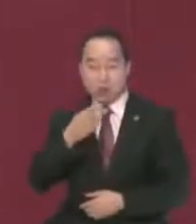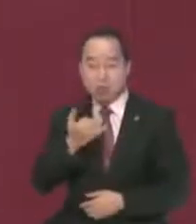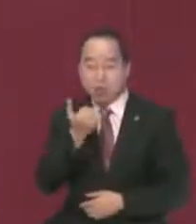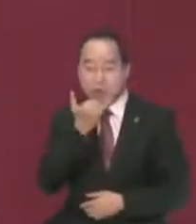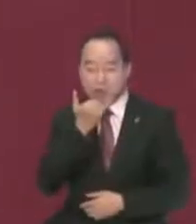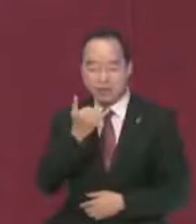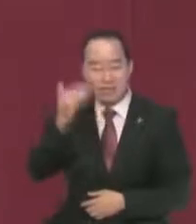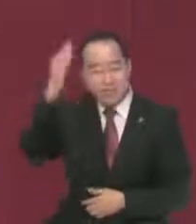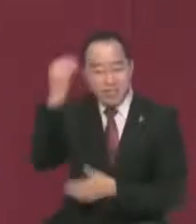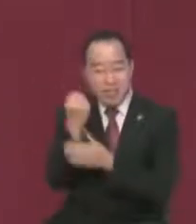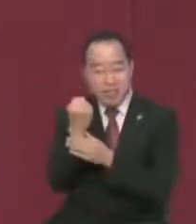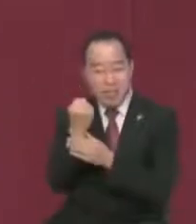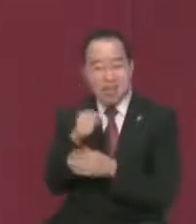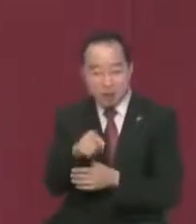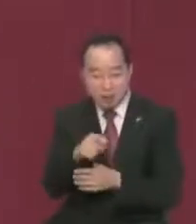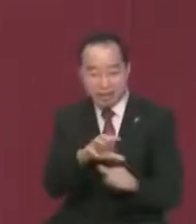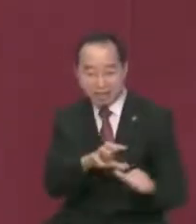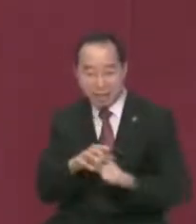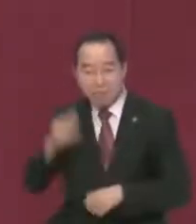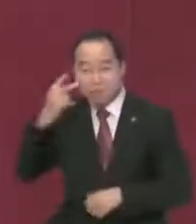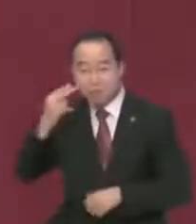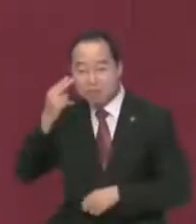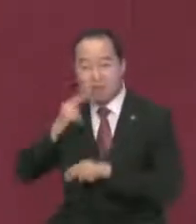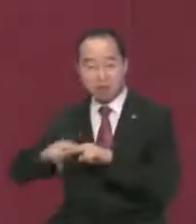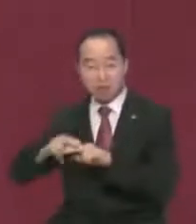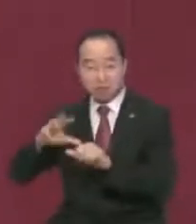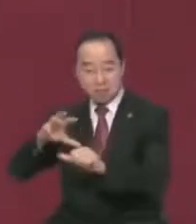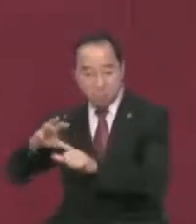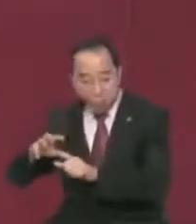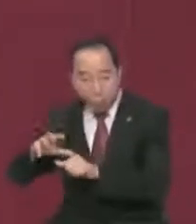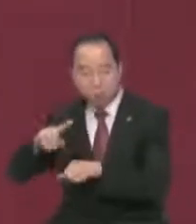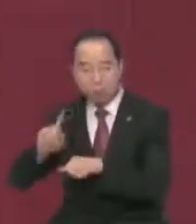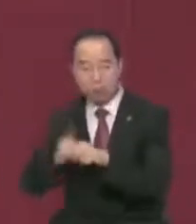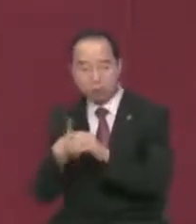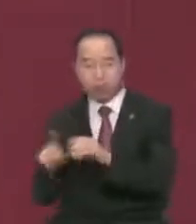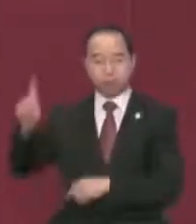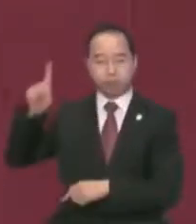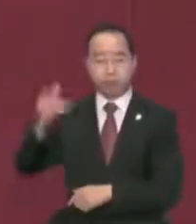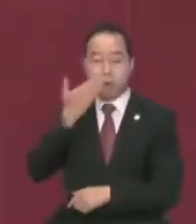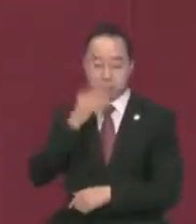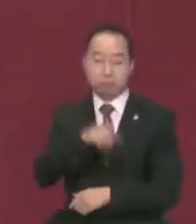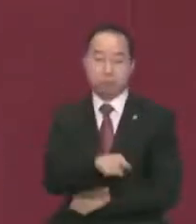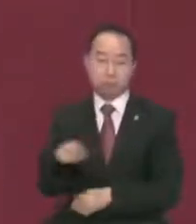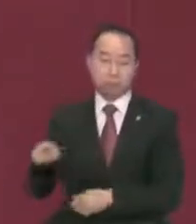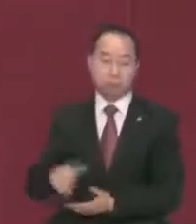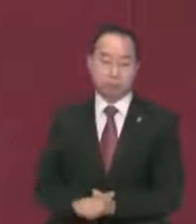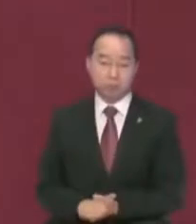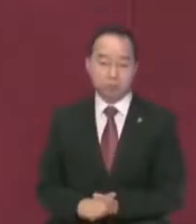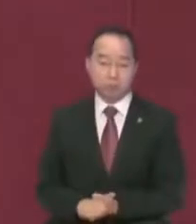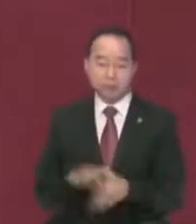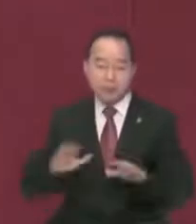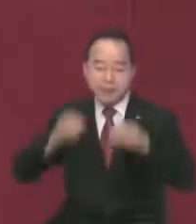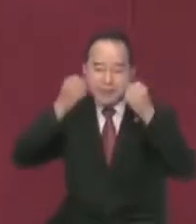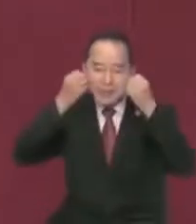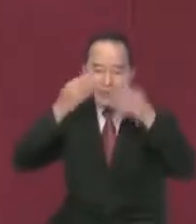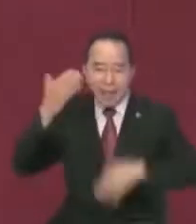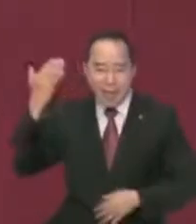석탄, 미국은 석유 등으로 패권국에 올랐습니다. 이제는 클린